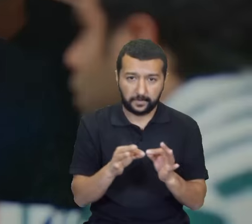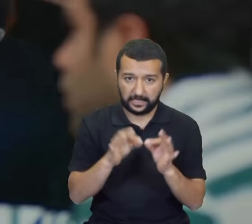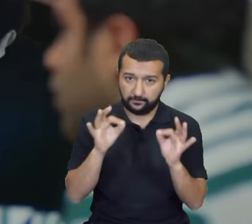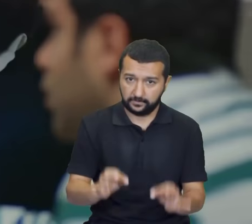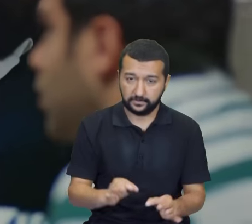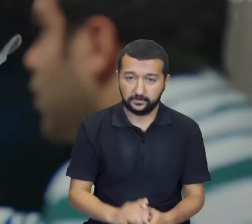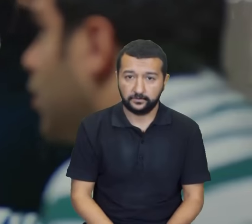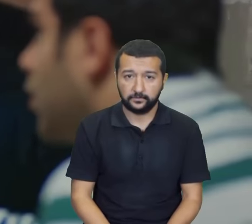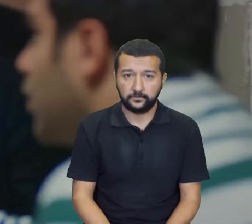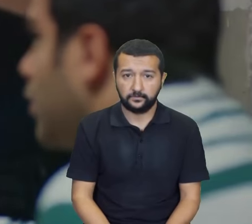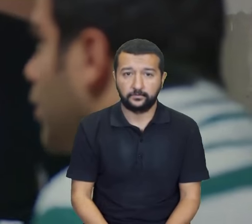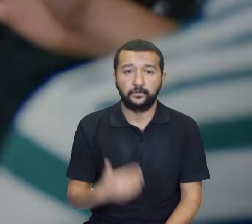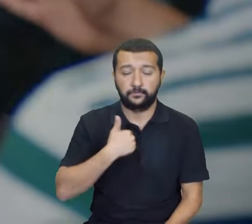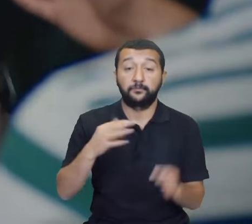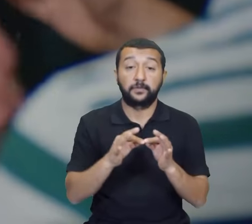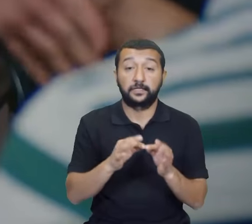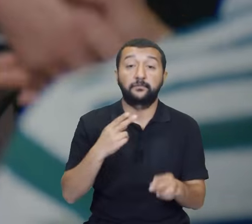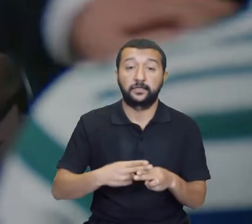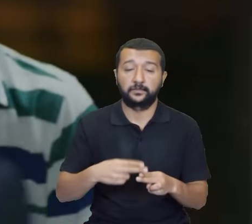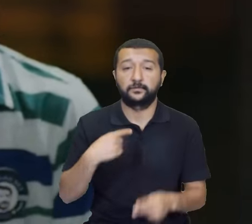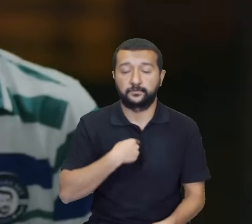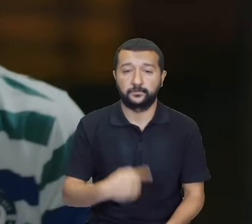mi? Ben badem.